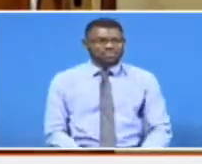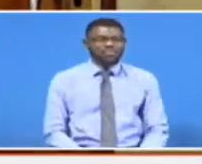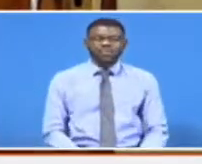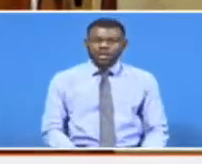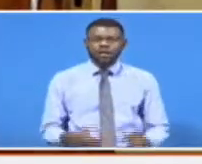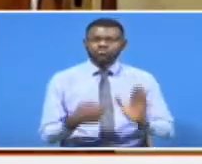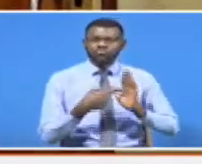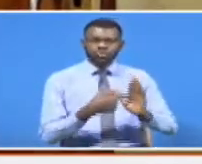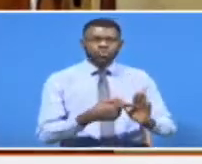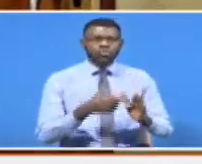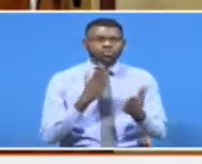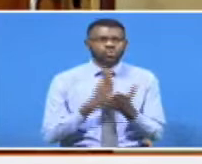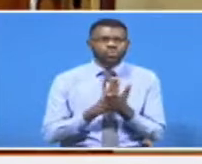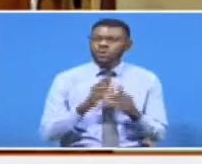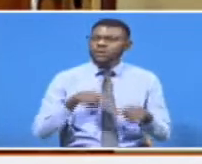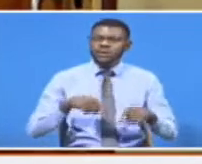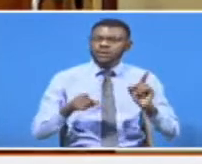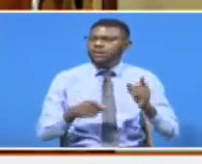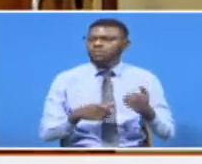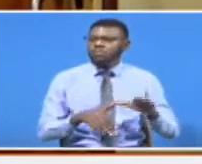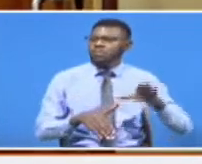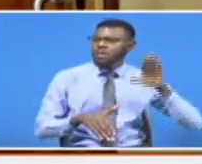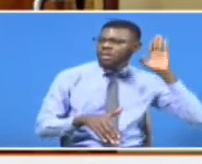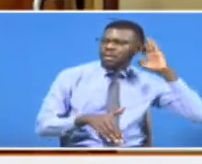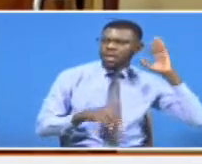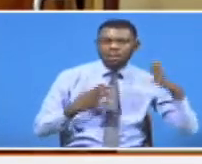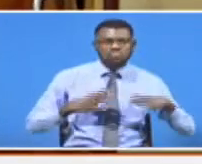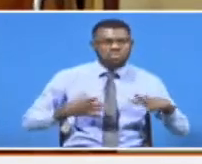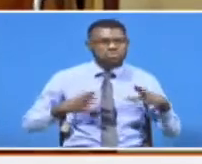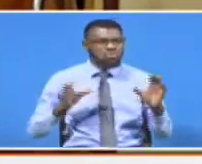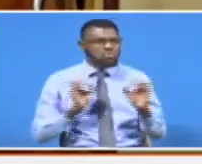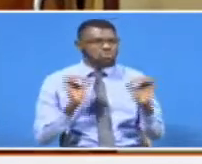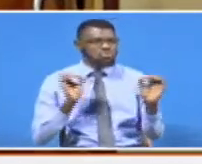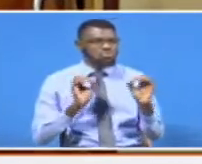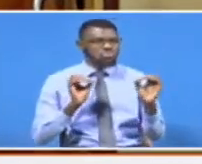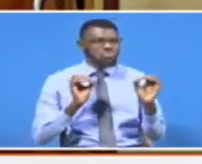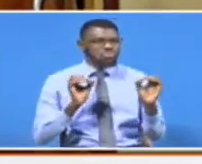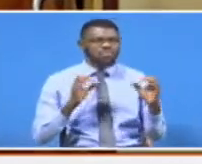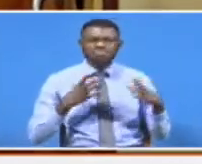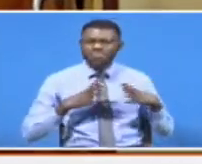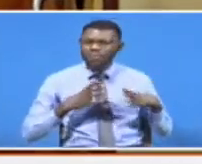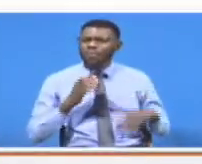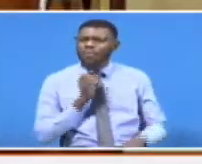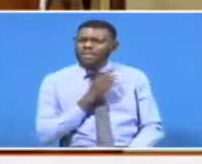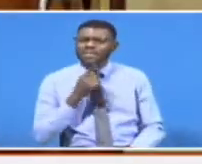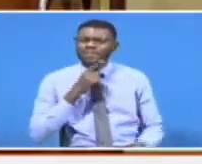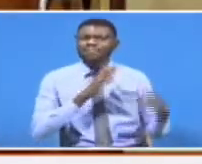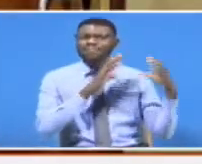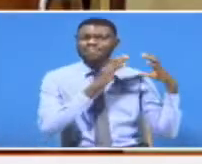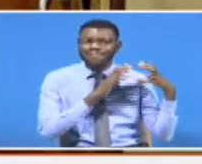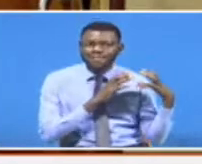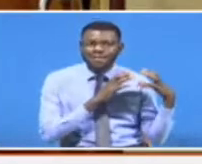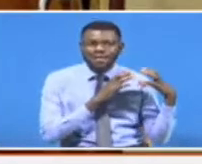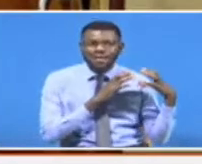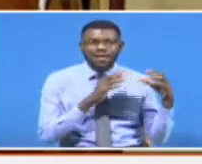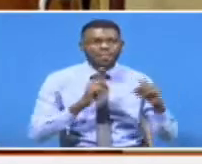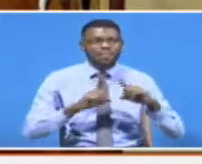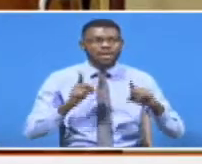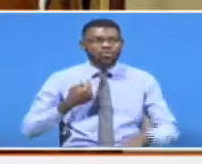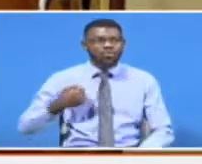wazi hakusikiza mambo ya wananchi ambao walisema kwamba mzigo umekuwa mzito zaidi. Sisi tunarudi